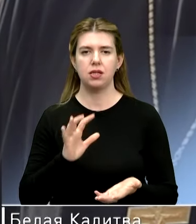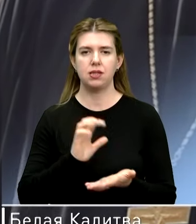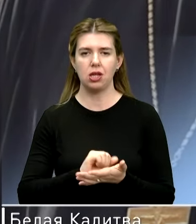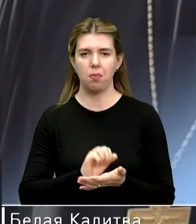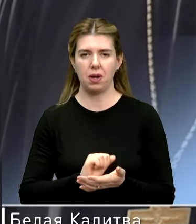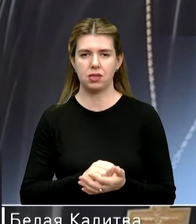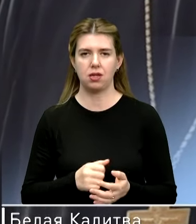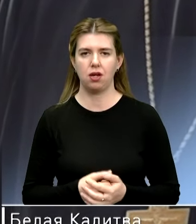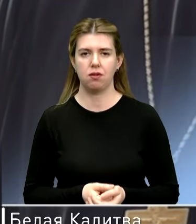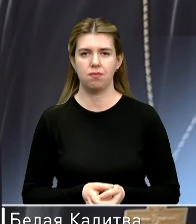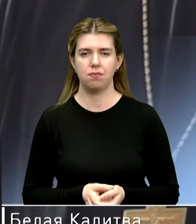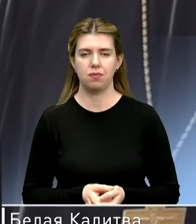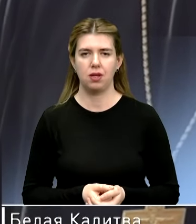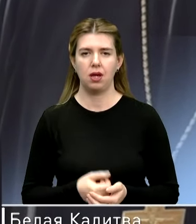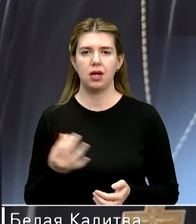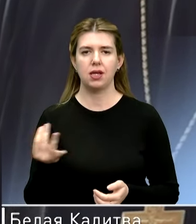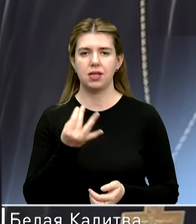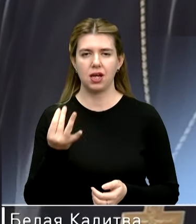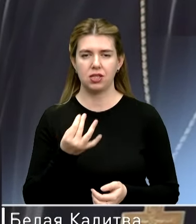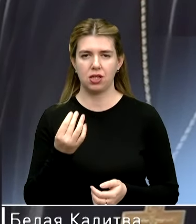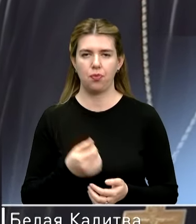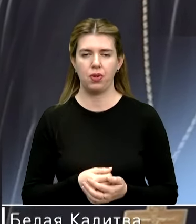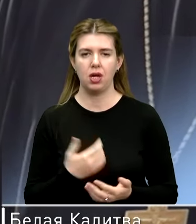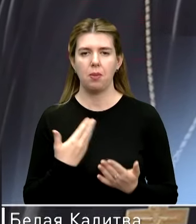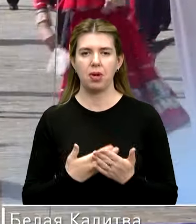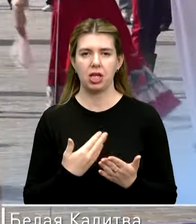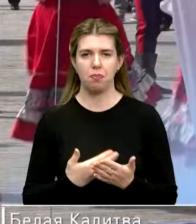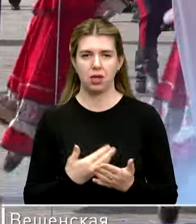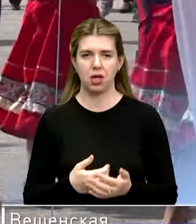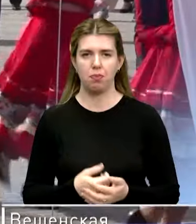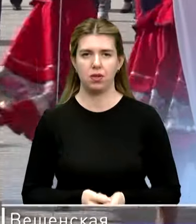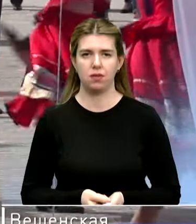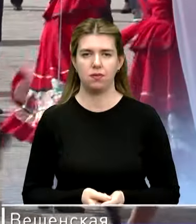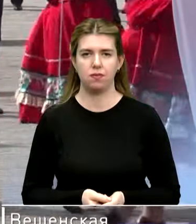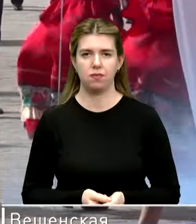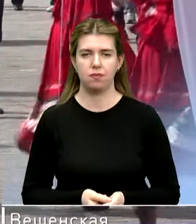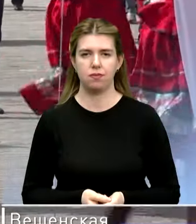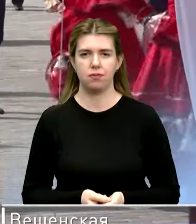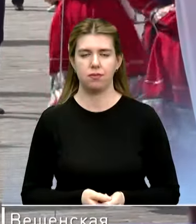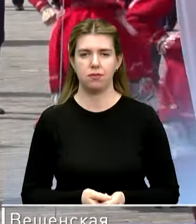заниматься интересными предметами.